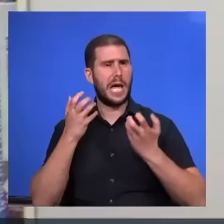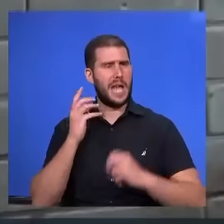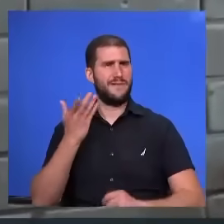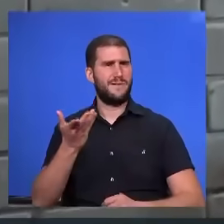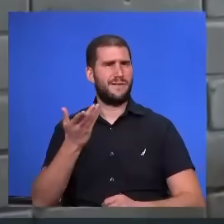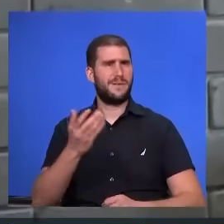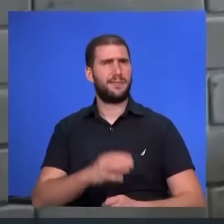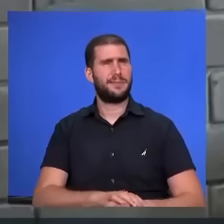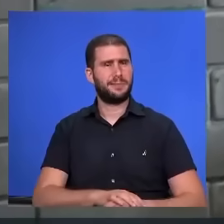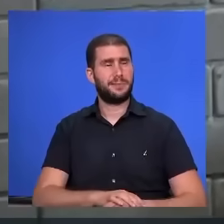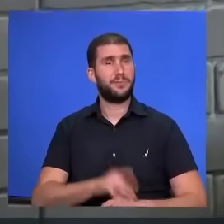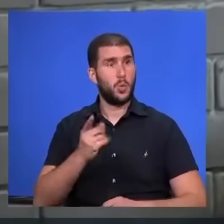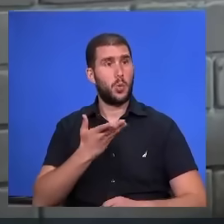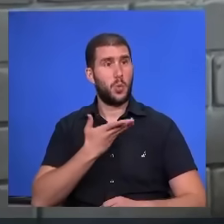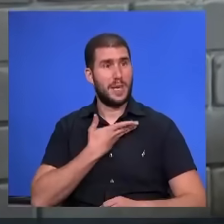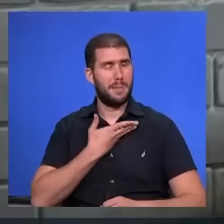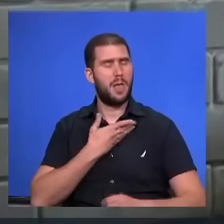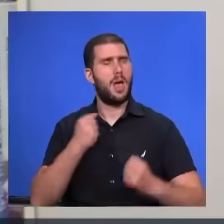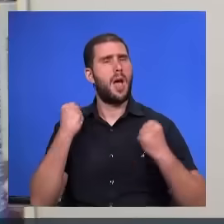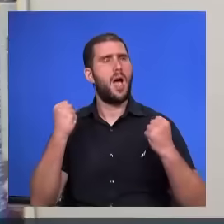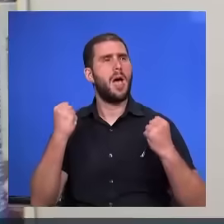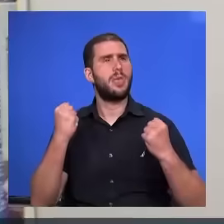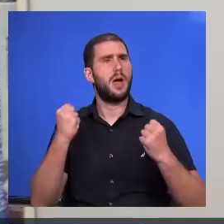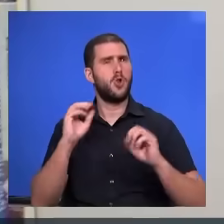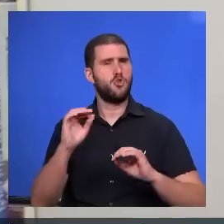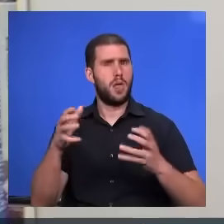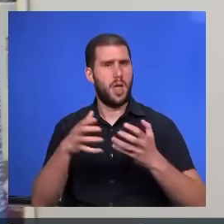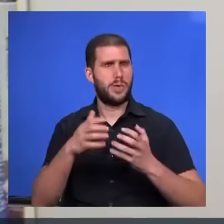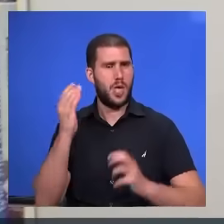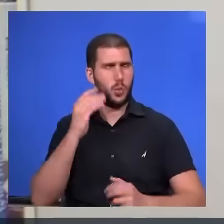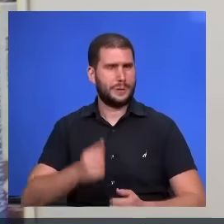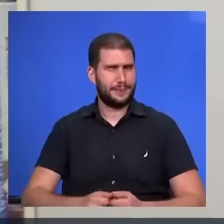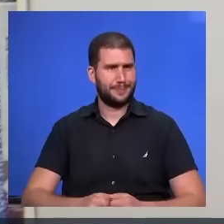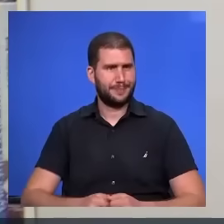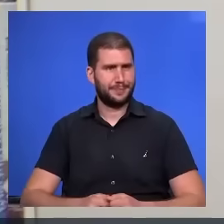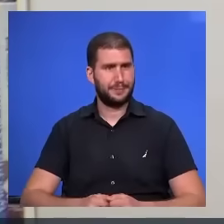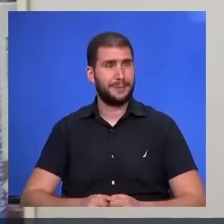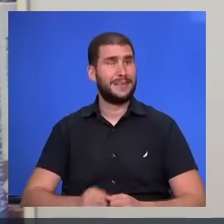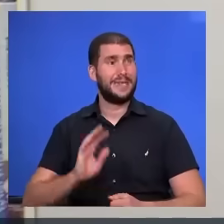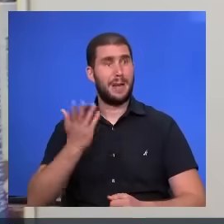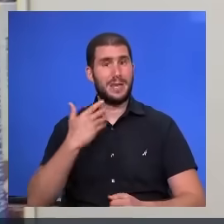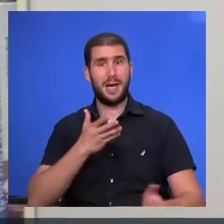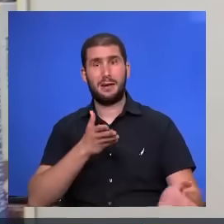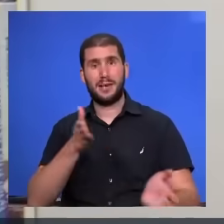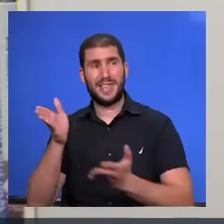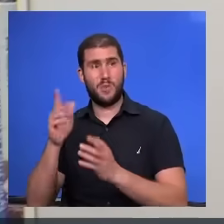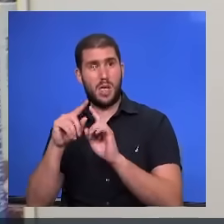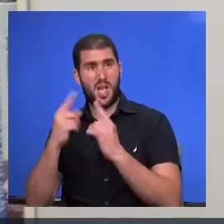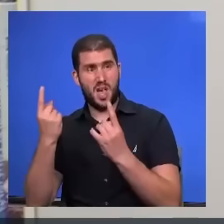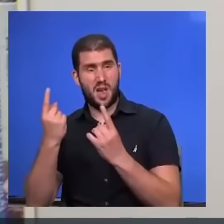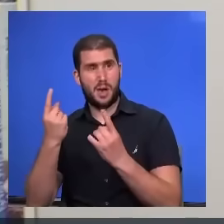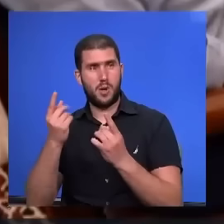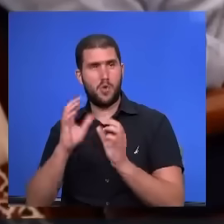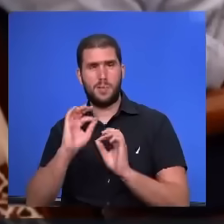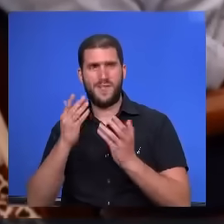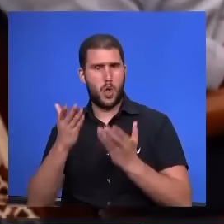שהיה, ולכן הוא קיבל את האהדה של בני העדה. אילו היה הולך בכיוון ההפוך, שום דבר